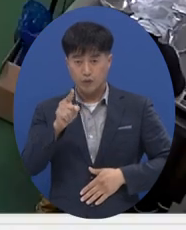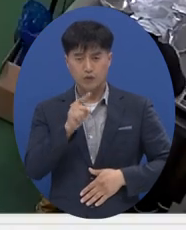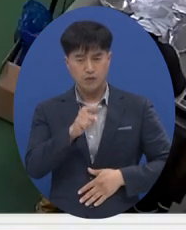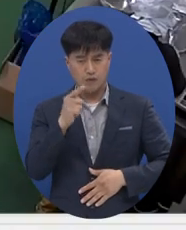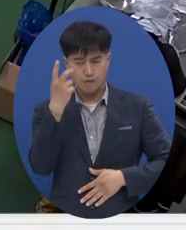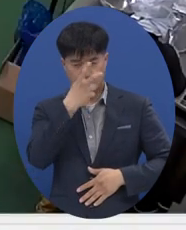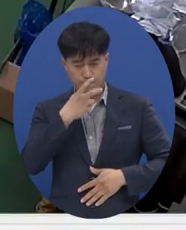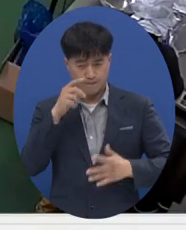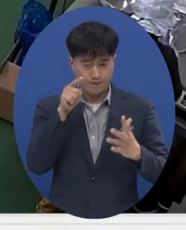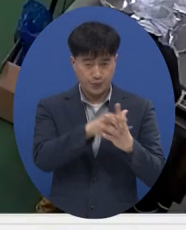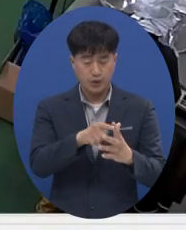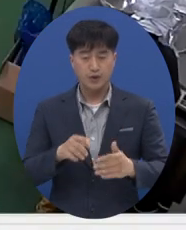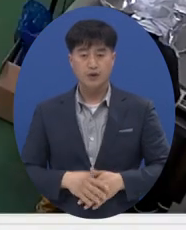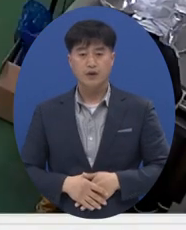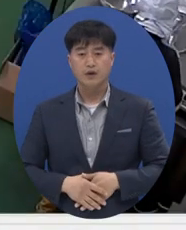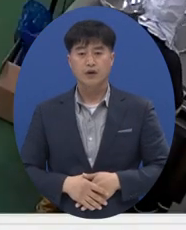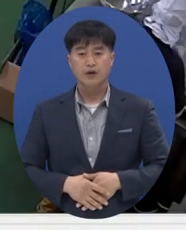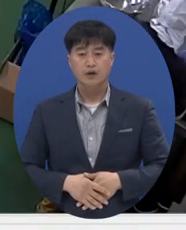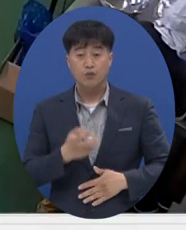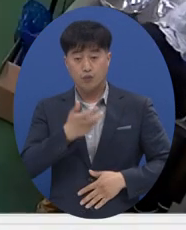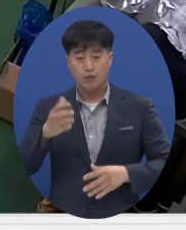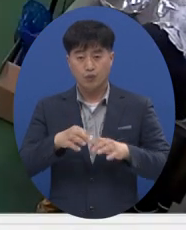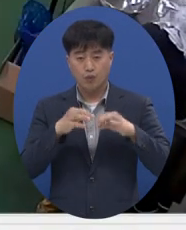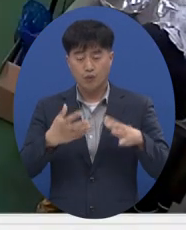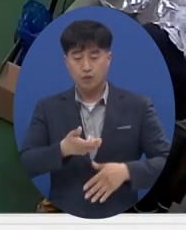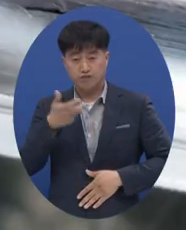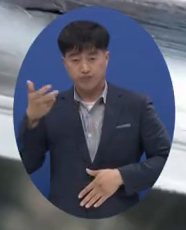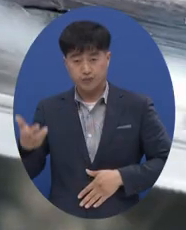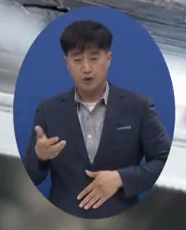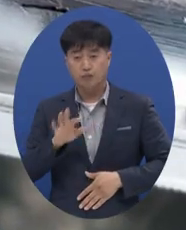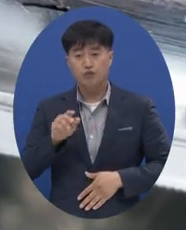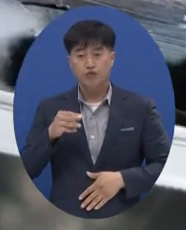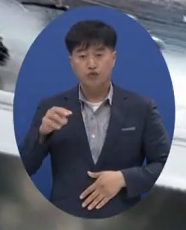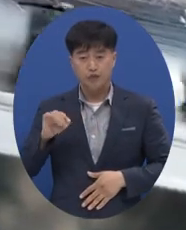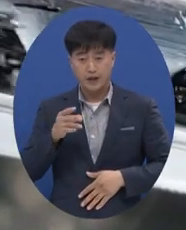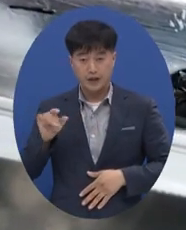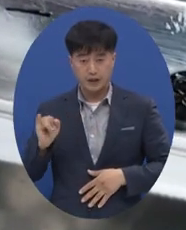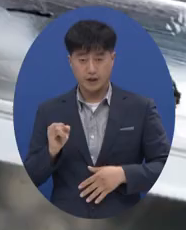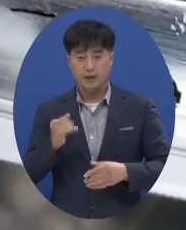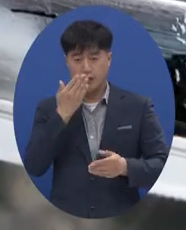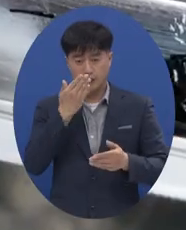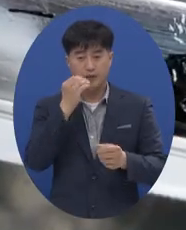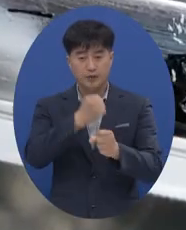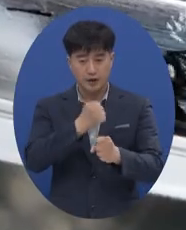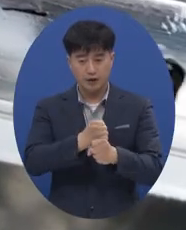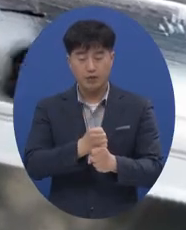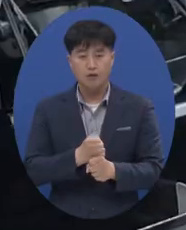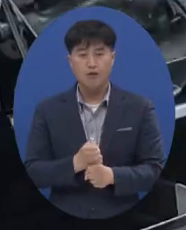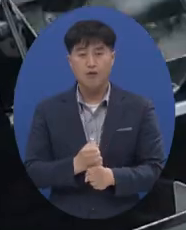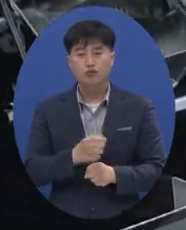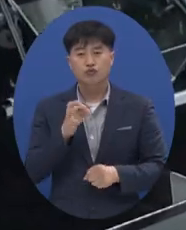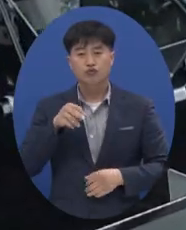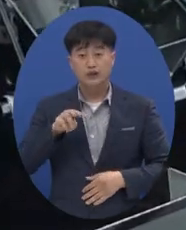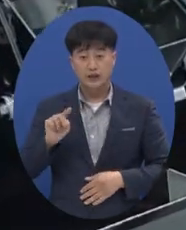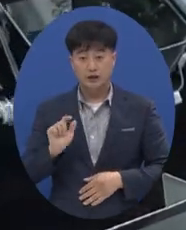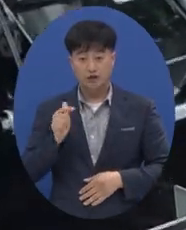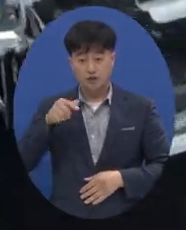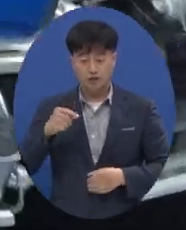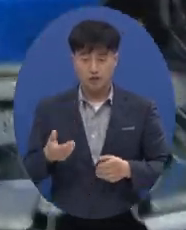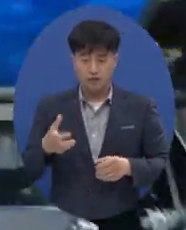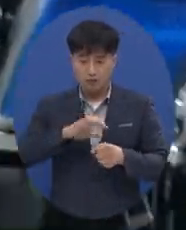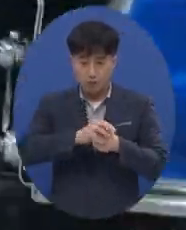업체를 압수수색했습니다. 유통기한이 지난 블루베리를 사용해 견과류 제품을 만들고 심지어 유산균을 입힌 것처럼